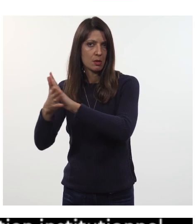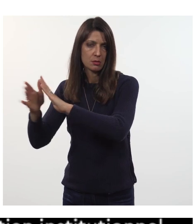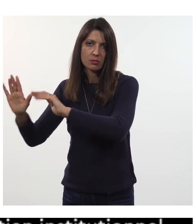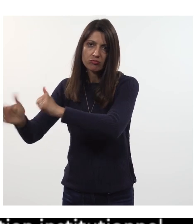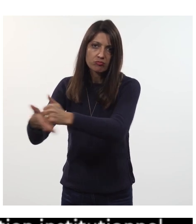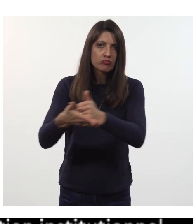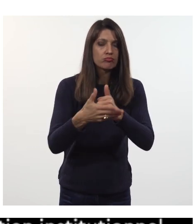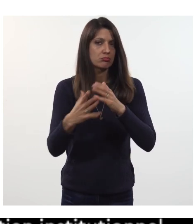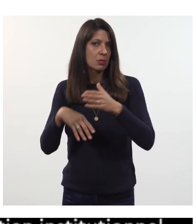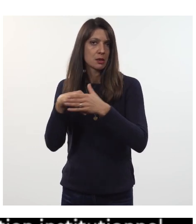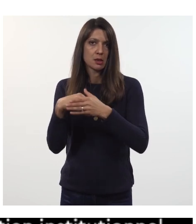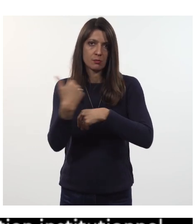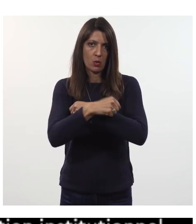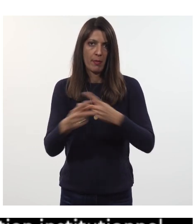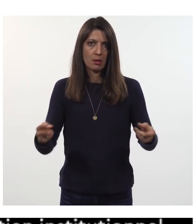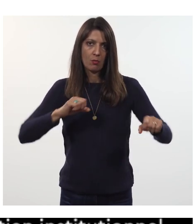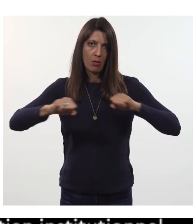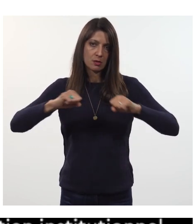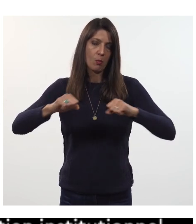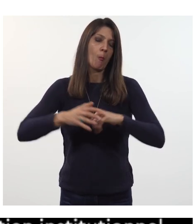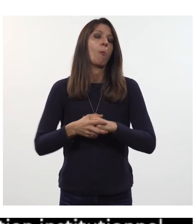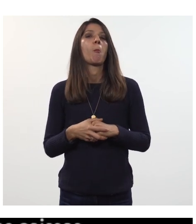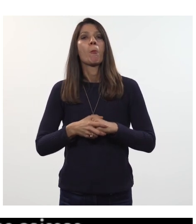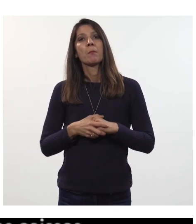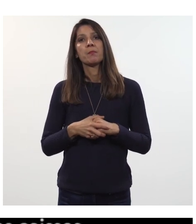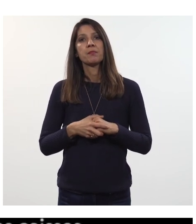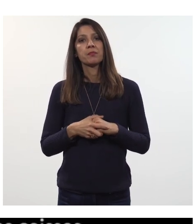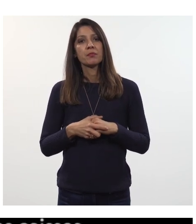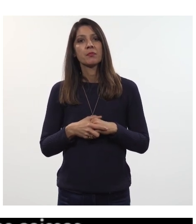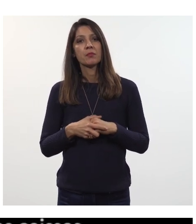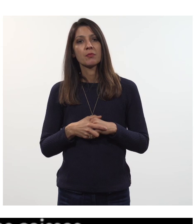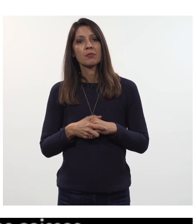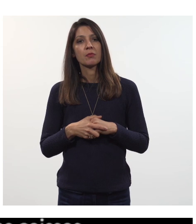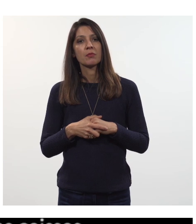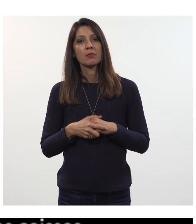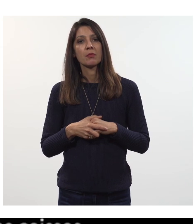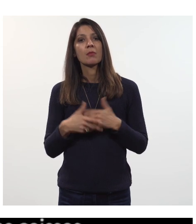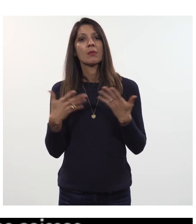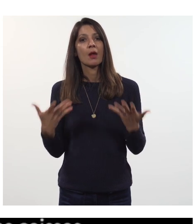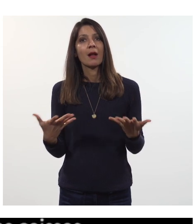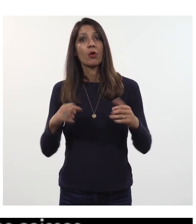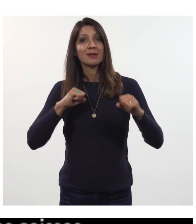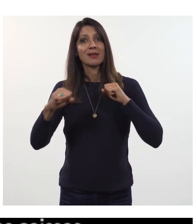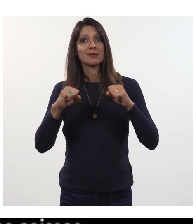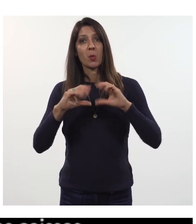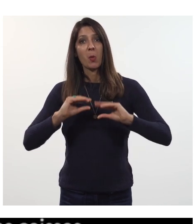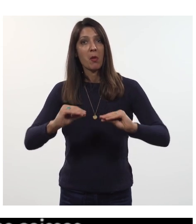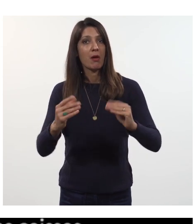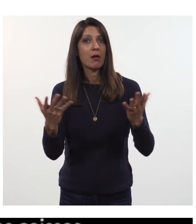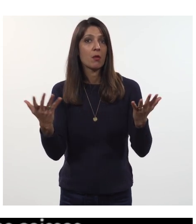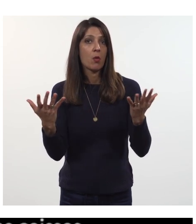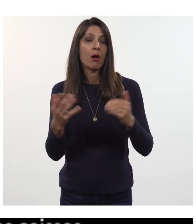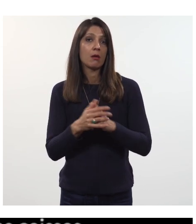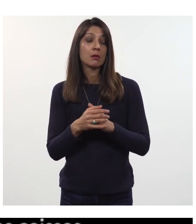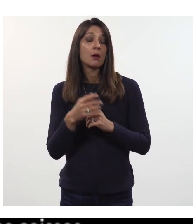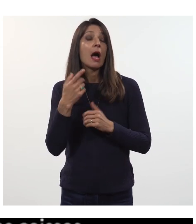qui participent aussi aux actions du collectif. Alors, les actions, finalement, alors vous voyez pour